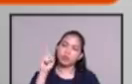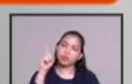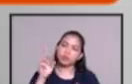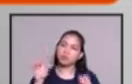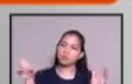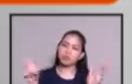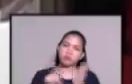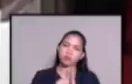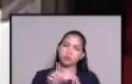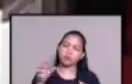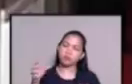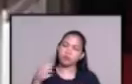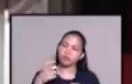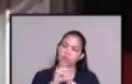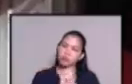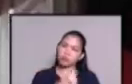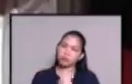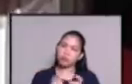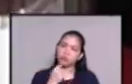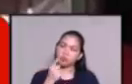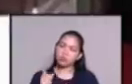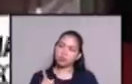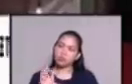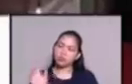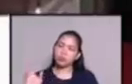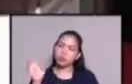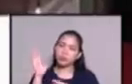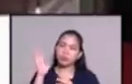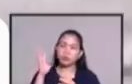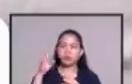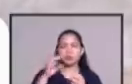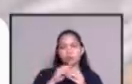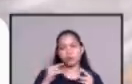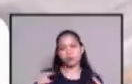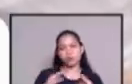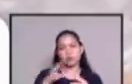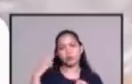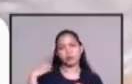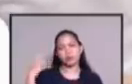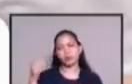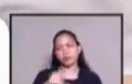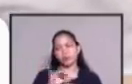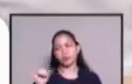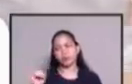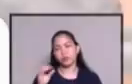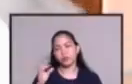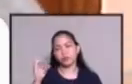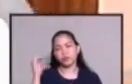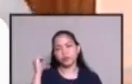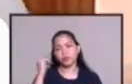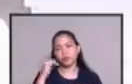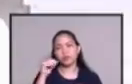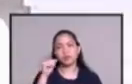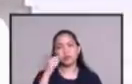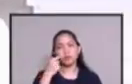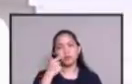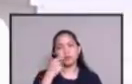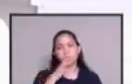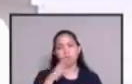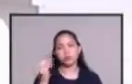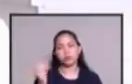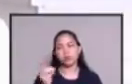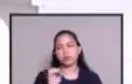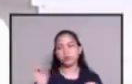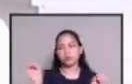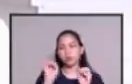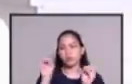na itong galawin. Naunang ipinagtanggol ni House Appropriations Committee Chairman Rolando Andaya Jr. si Arroyo at sinabing